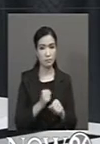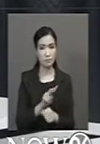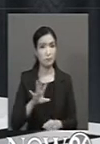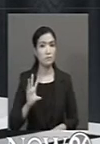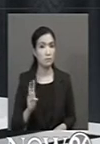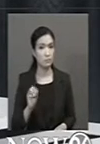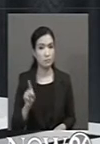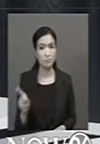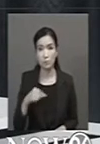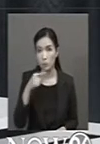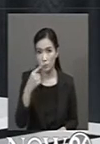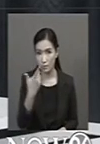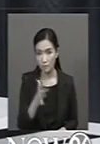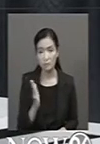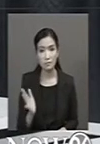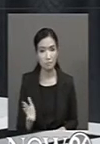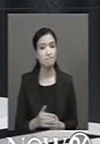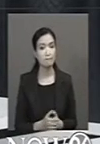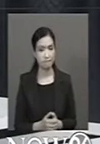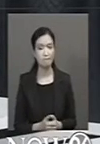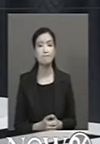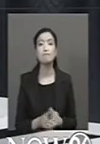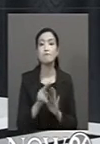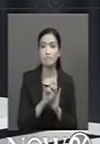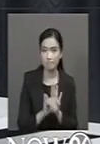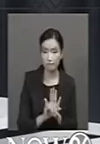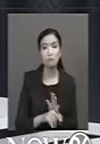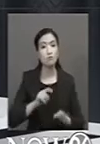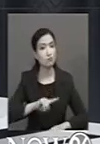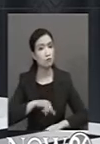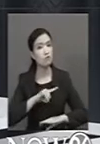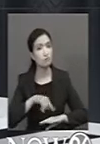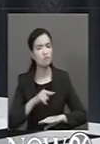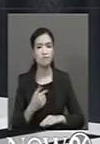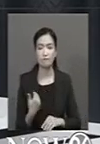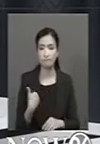เมื่อสักครู่นี้ก็ที่พูดไปเรื่องของการมอบแนวนโยบายนะคะแล้วก็ใช้เวลาสักระยะหนึ่งบนเวที